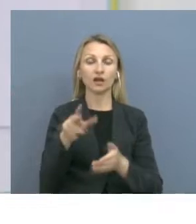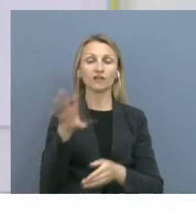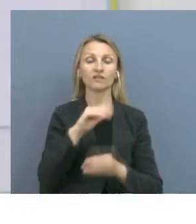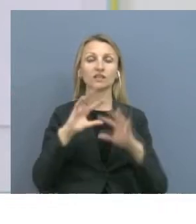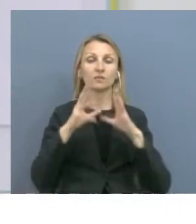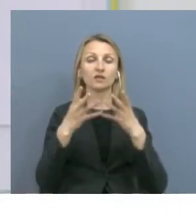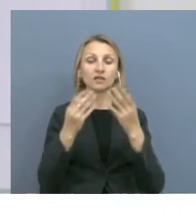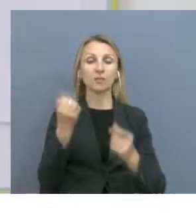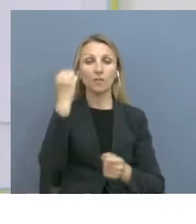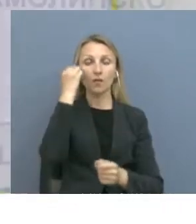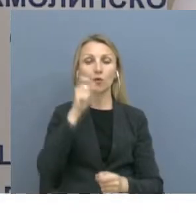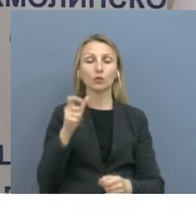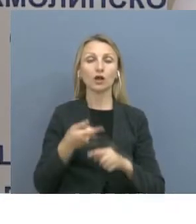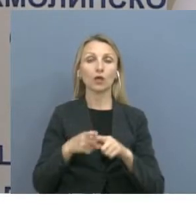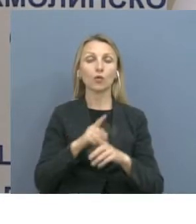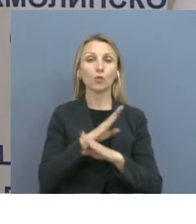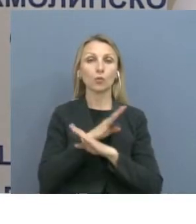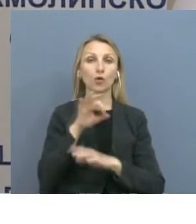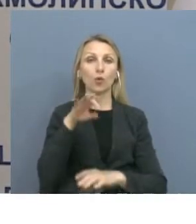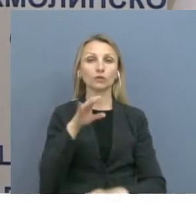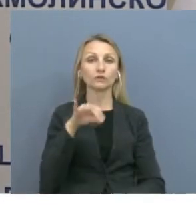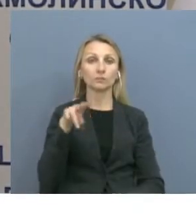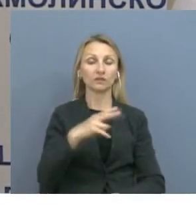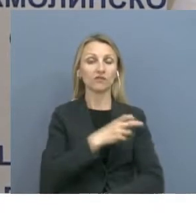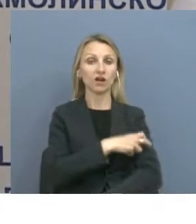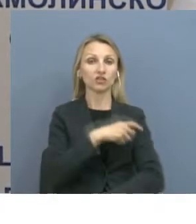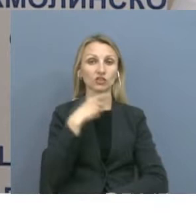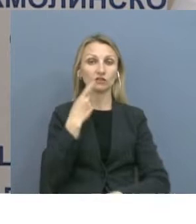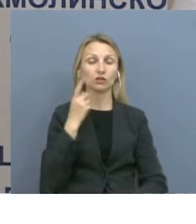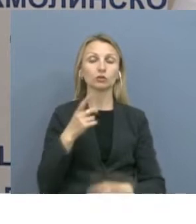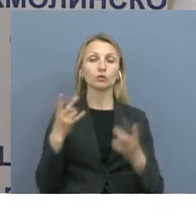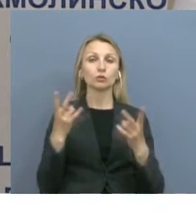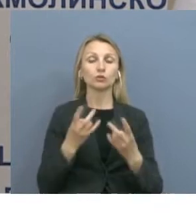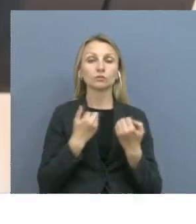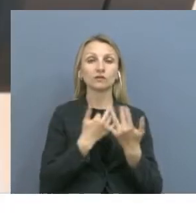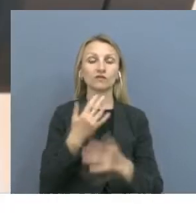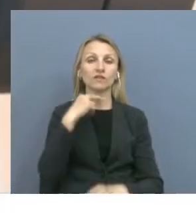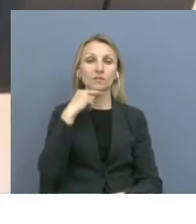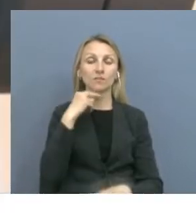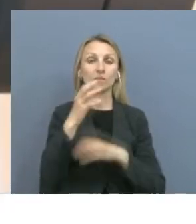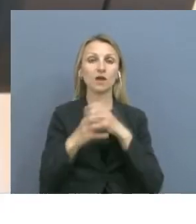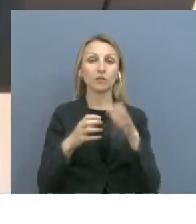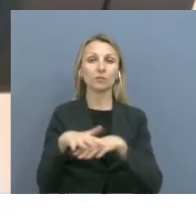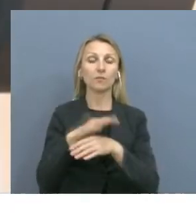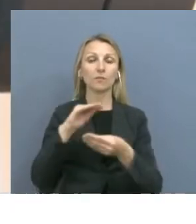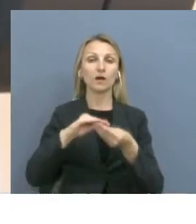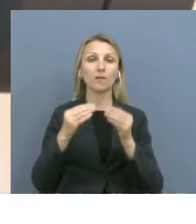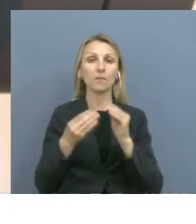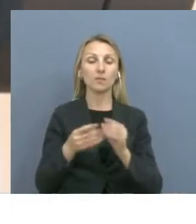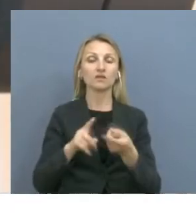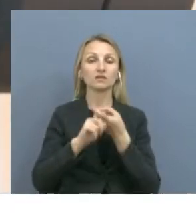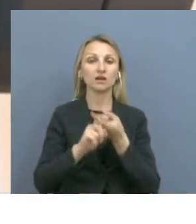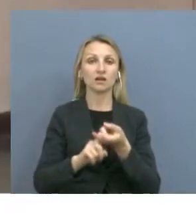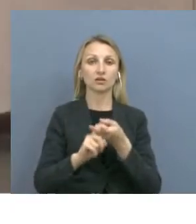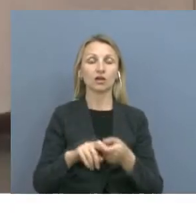день памяти людей, умерших от СПИДа. Медики говорят, что сейчас важно привлечь внимание мировой общественности к проблемам инфицированных, а